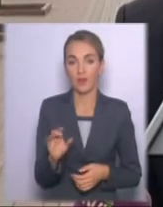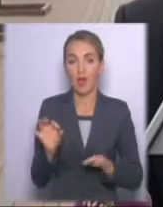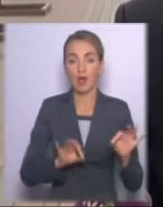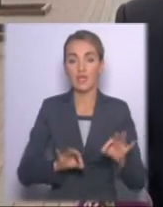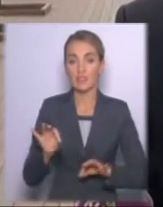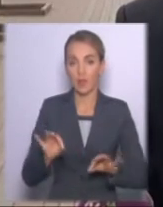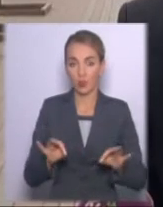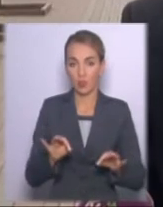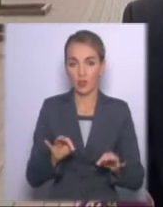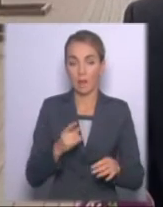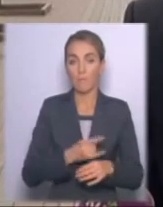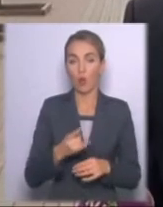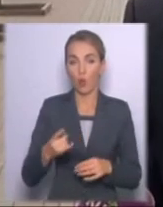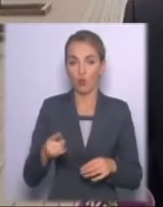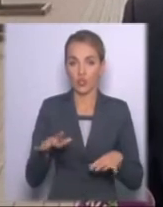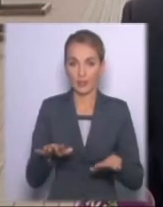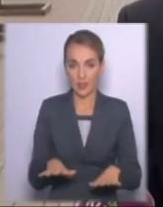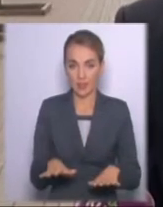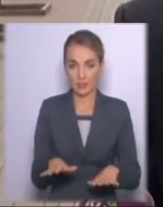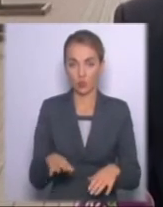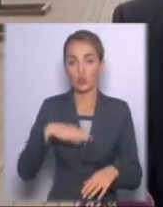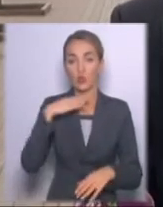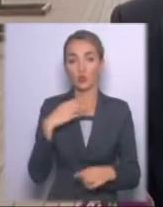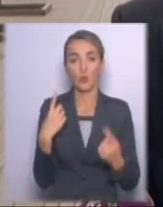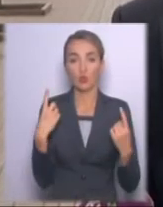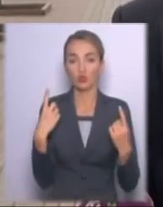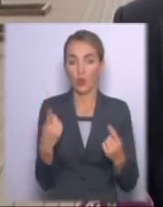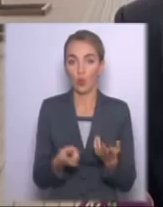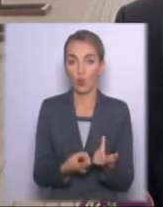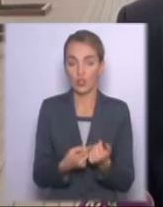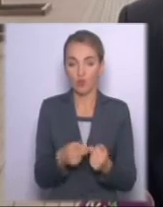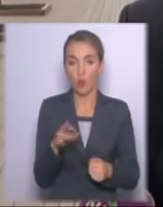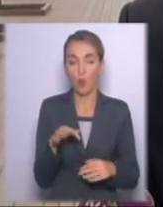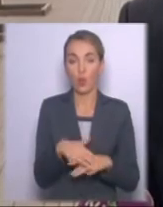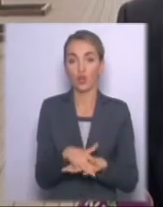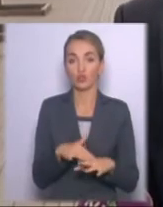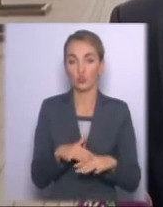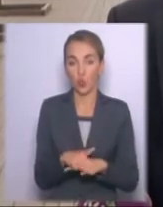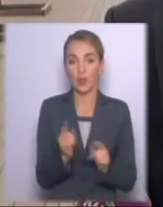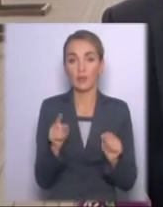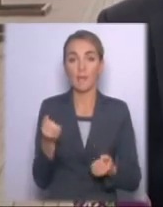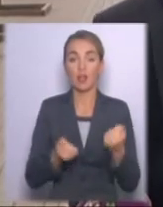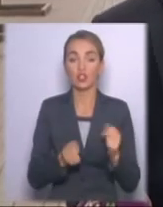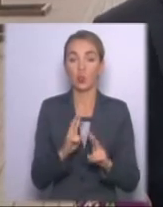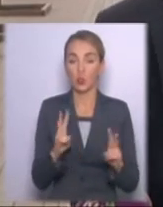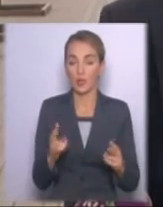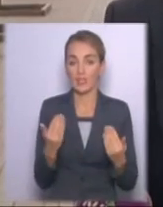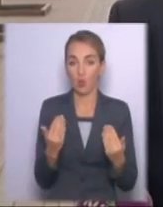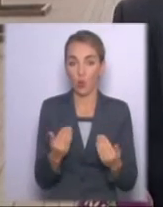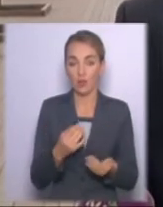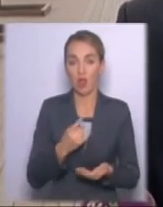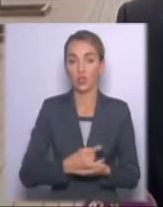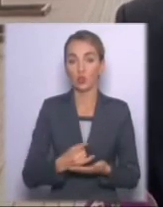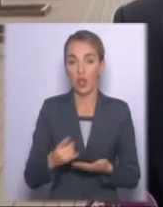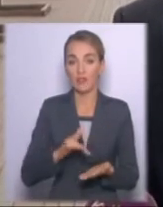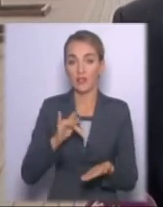разметкой парковочных мест. Достаточно большое количество по расчетам. Ті машини, які сьогодні стоять